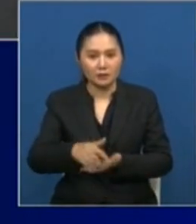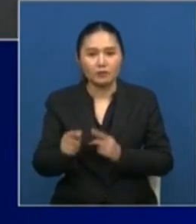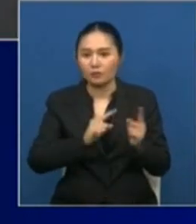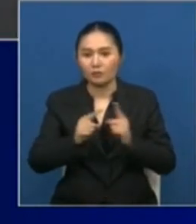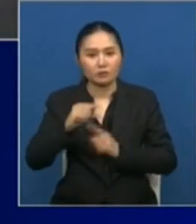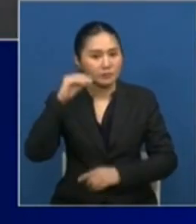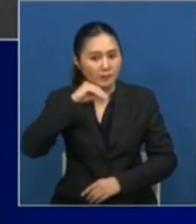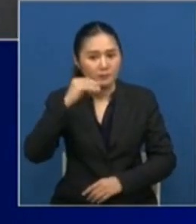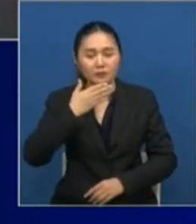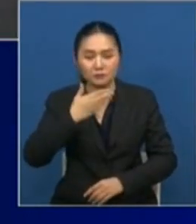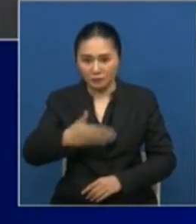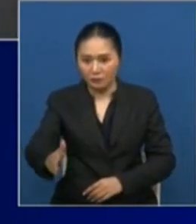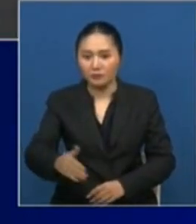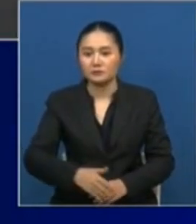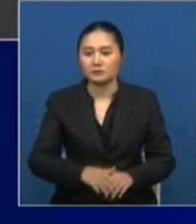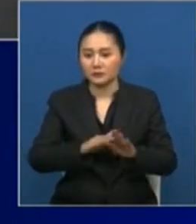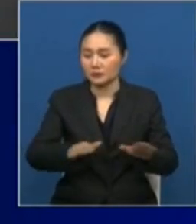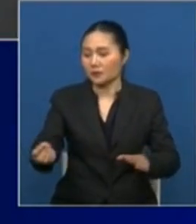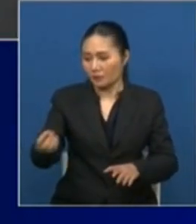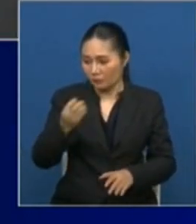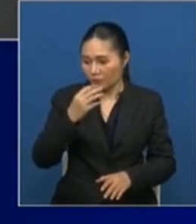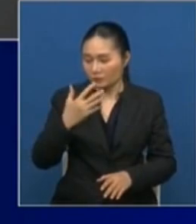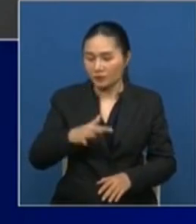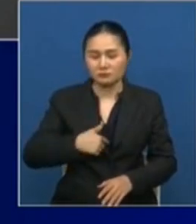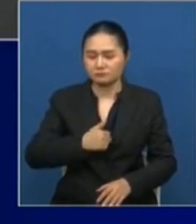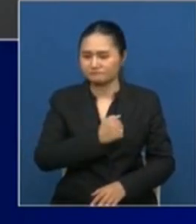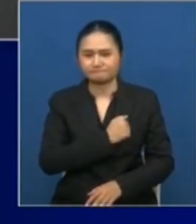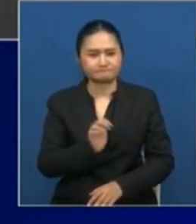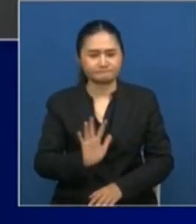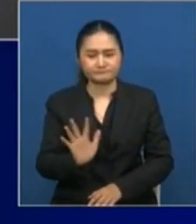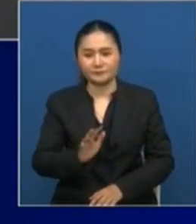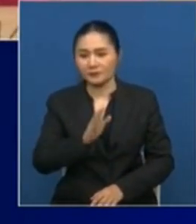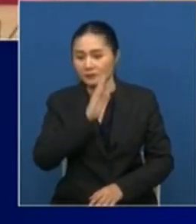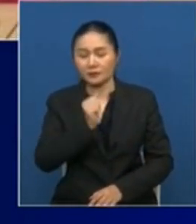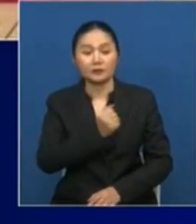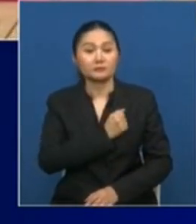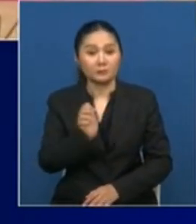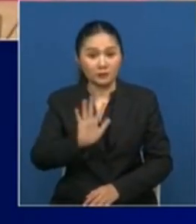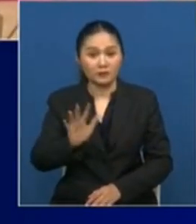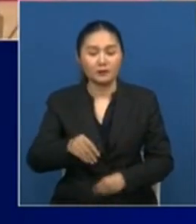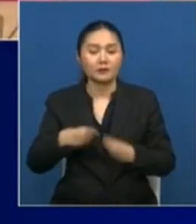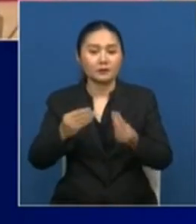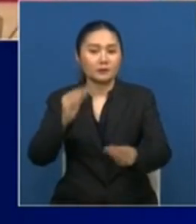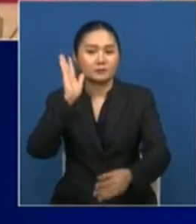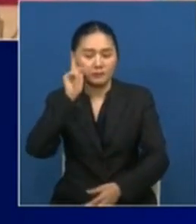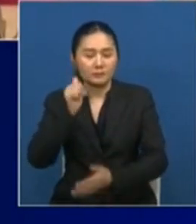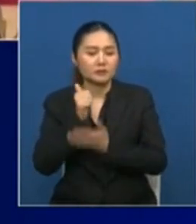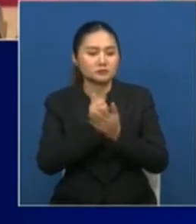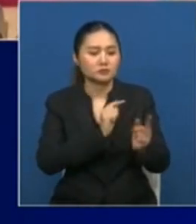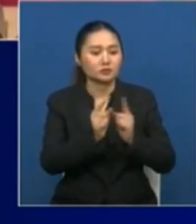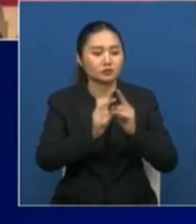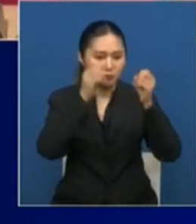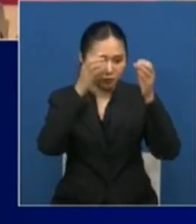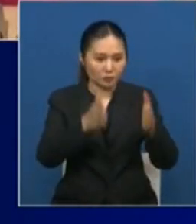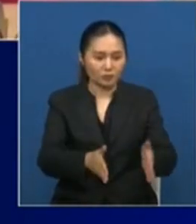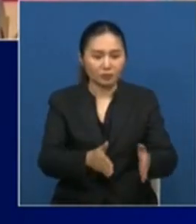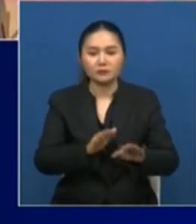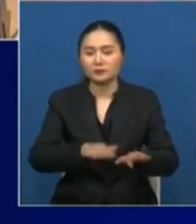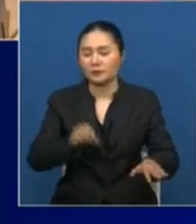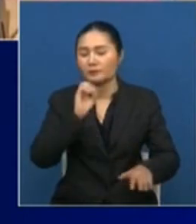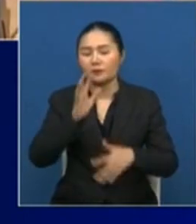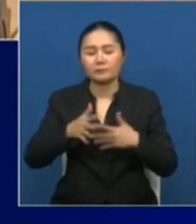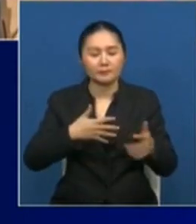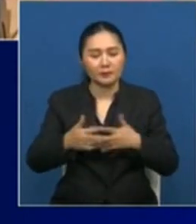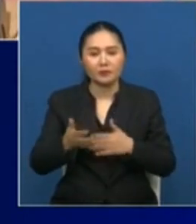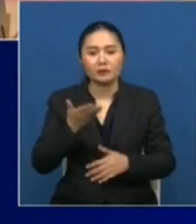อดนะแล้วน้องก็บอกว่าเออไม่ไหวถ้าไม่ไหวเดี๋ยวจะให้พ่อแม่ไปช่วยคุยกับครูให้ไหมเด็กบอกไม่เป็นไร